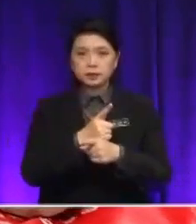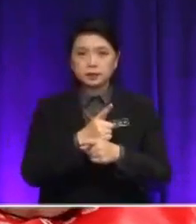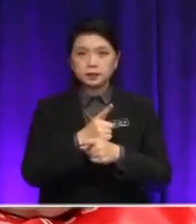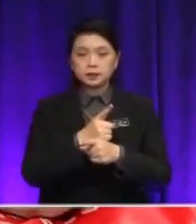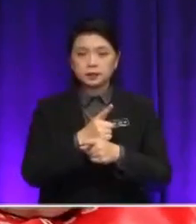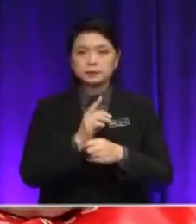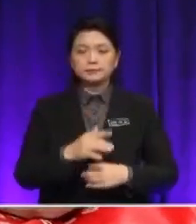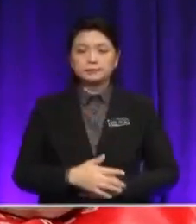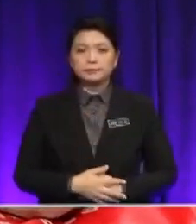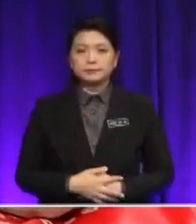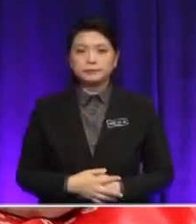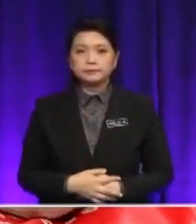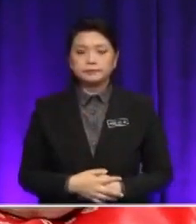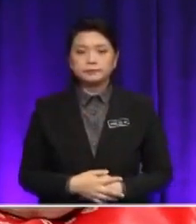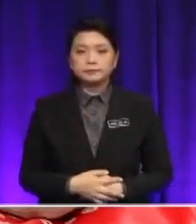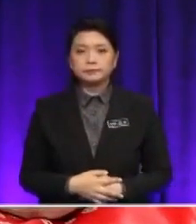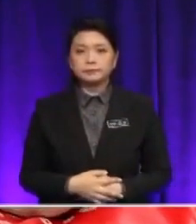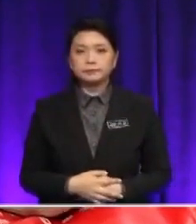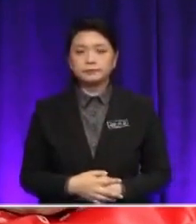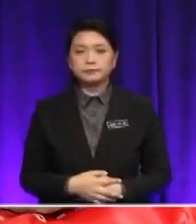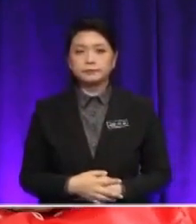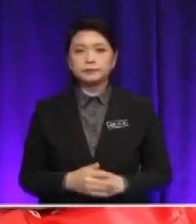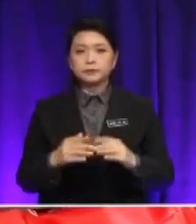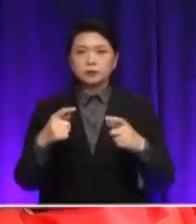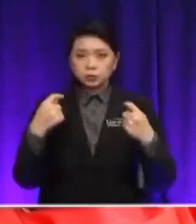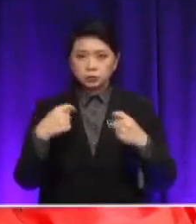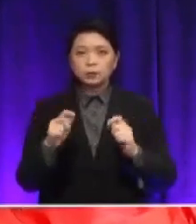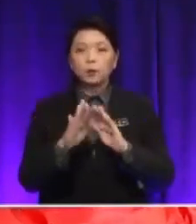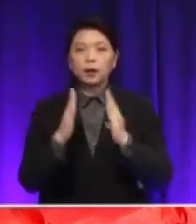Okey. Kiri buka kasut Boleh cikgu, boleh